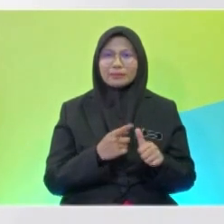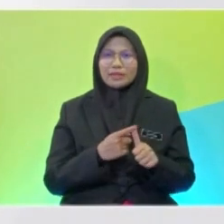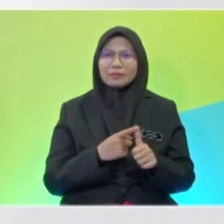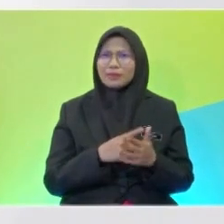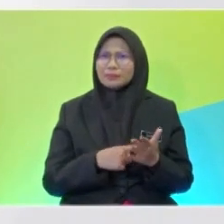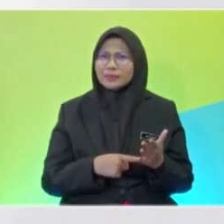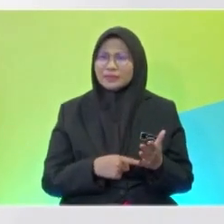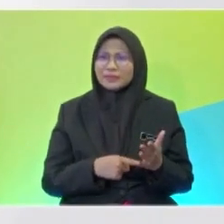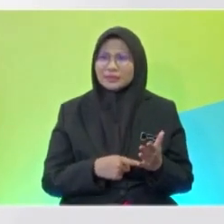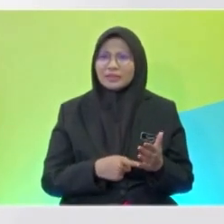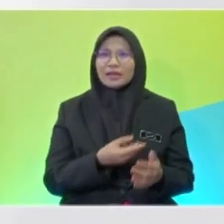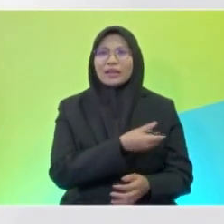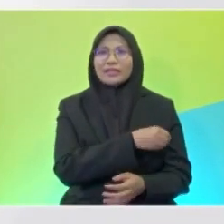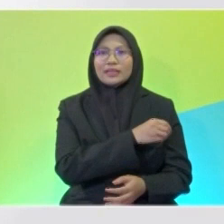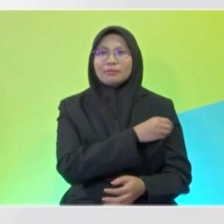publik